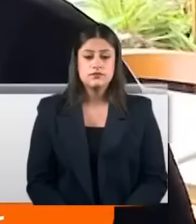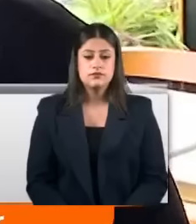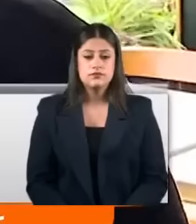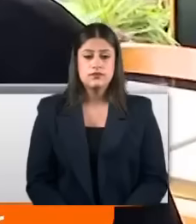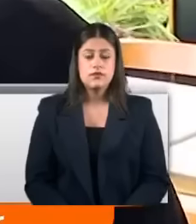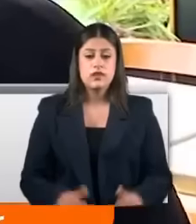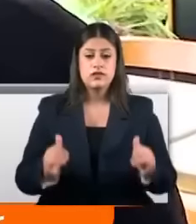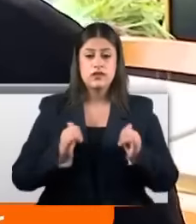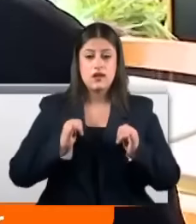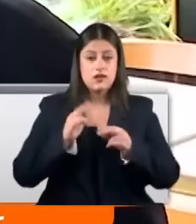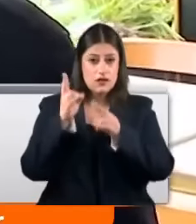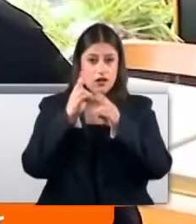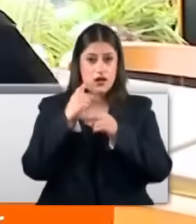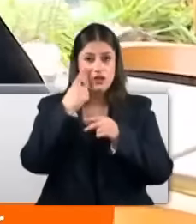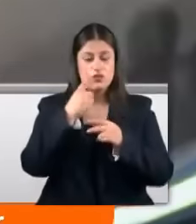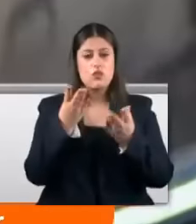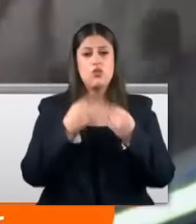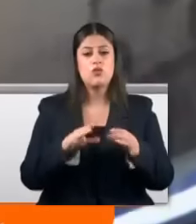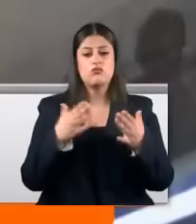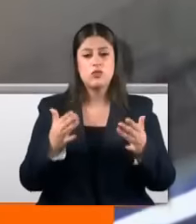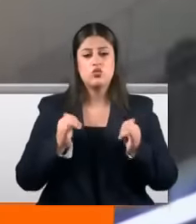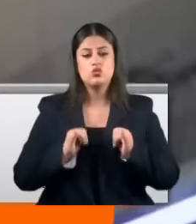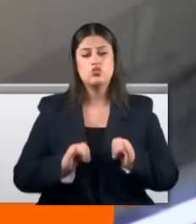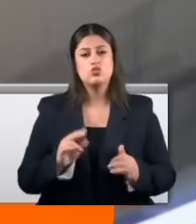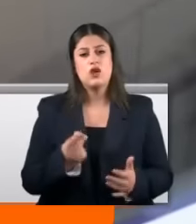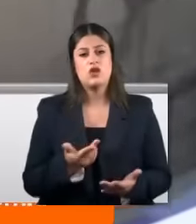Tatil hayalimiz bile zehir oldu. Huzurumuz kaçtı yani.